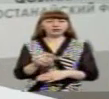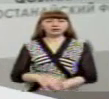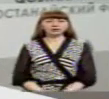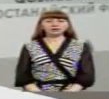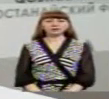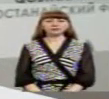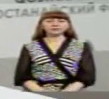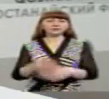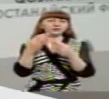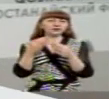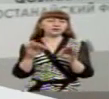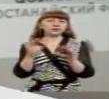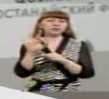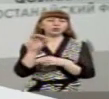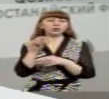баспана.